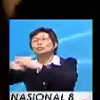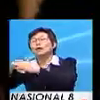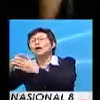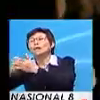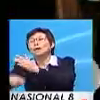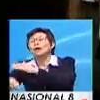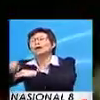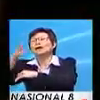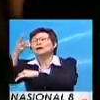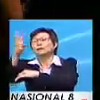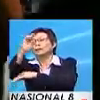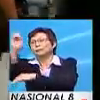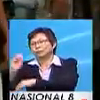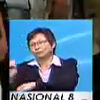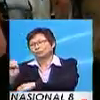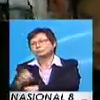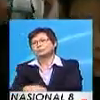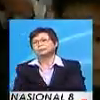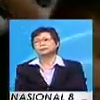sebanyak